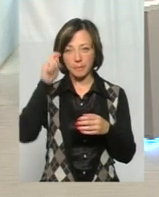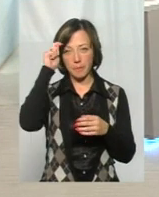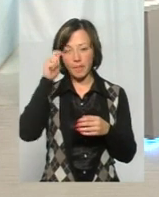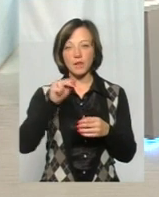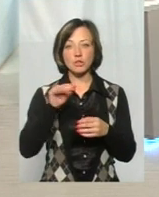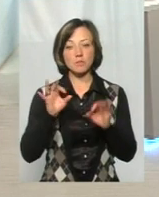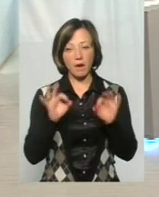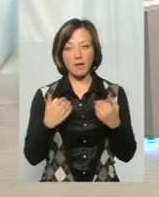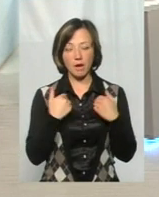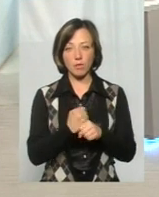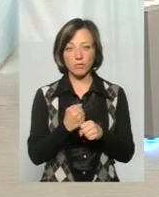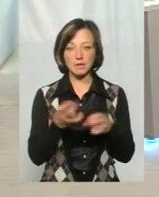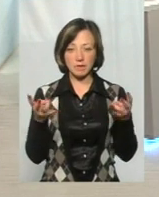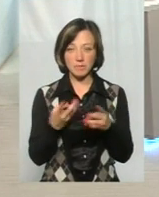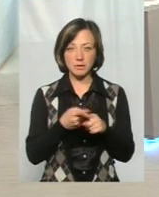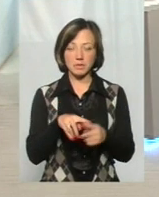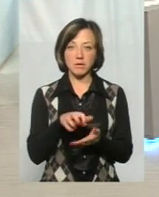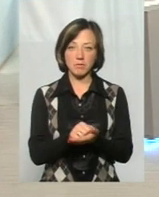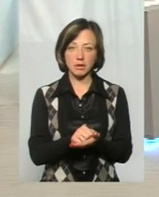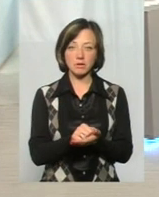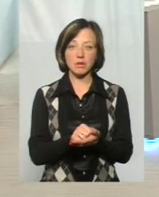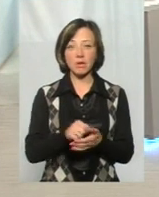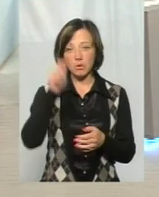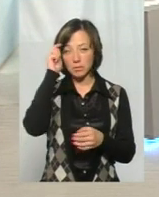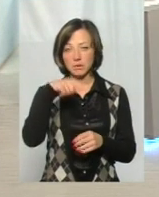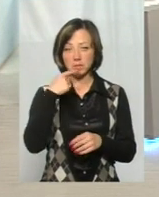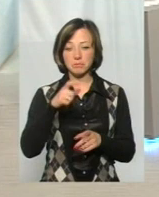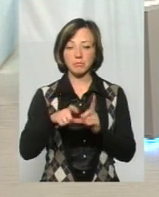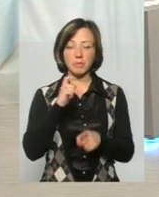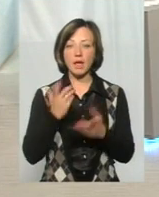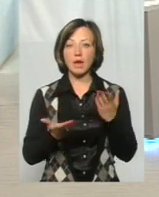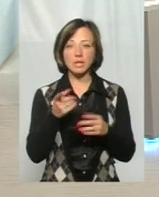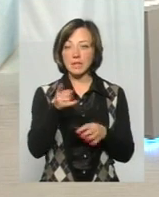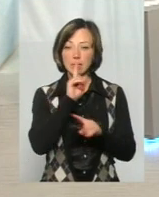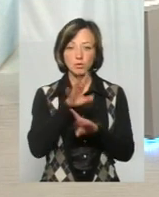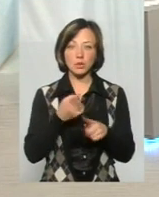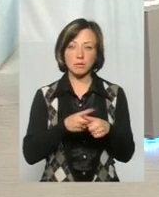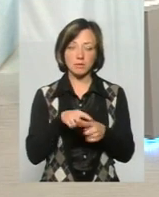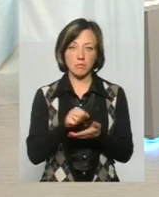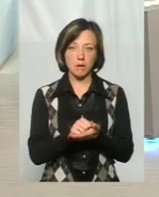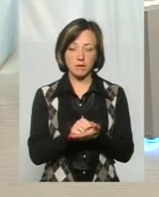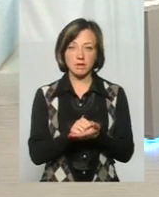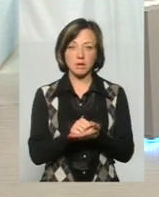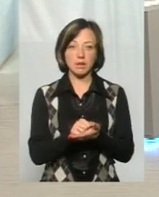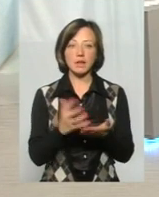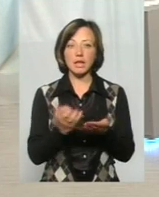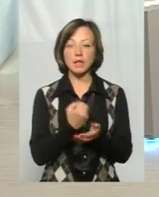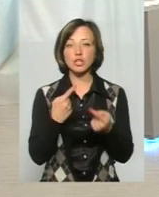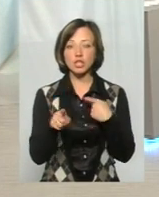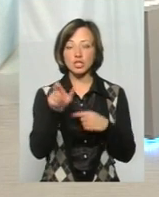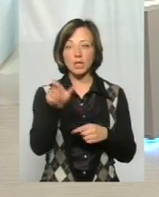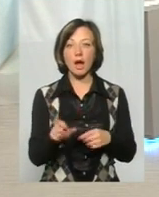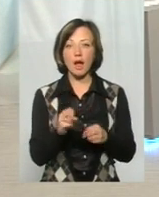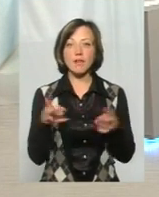правильно те, що я роблю, і чи варто цим займатися, вони кажуть, що якщо ти не будеш цим займатися, ну, знайдеться хтось інший,